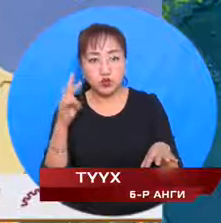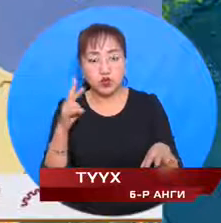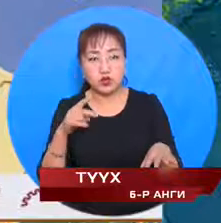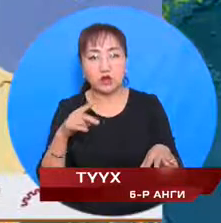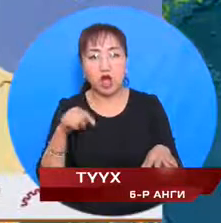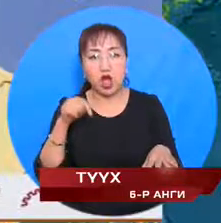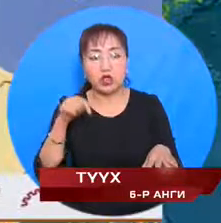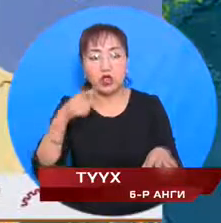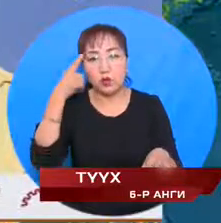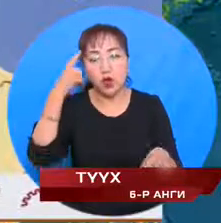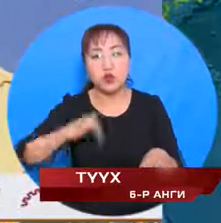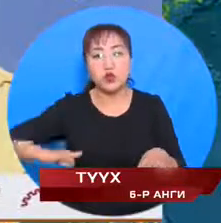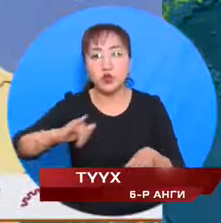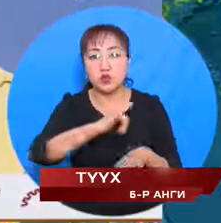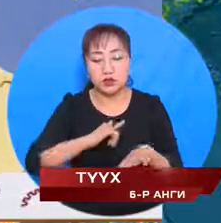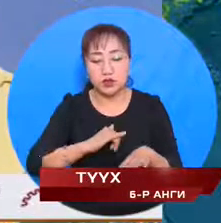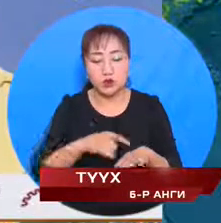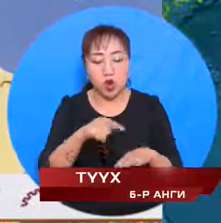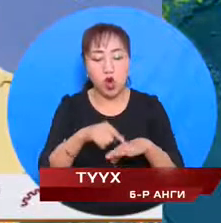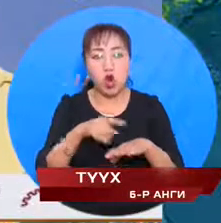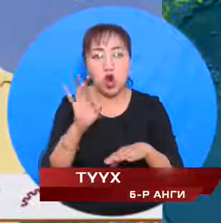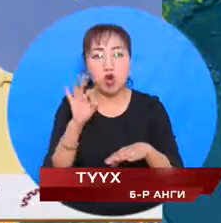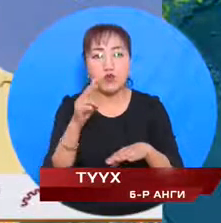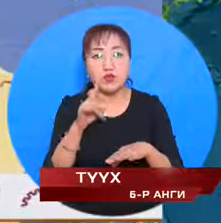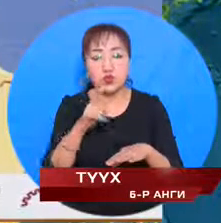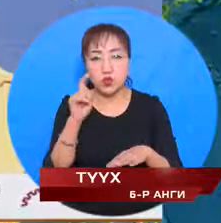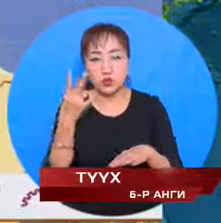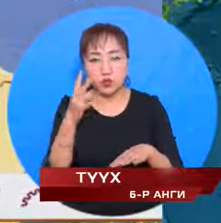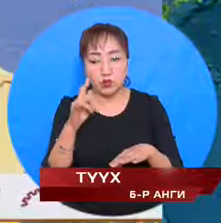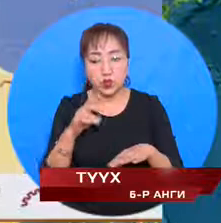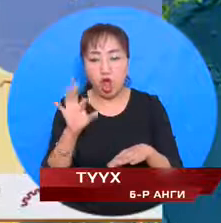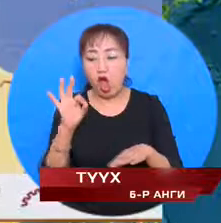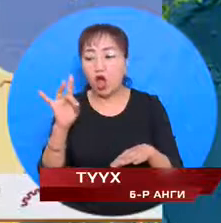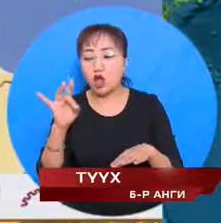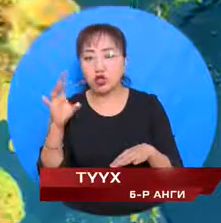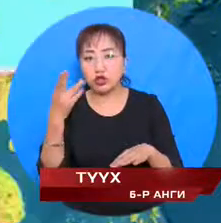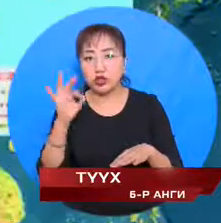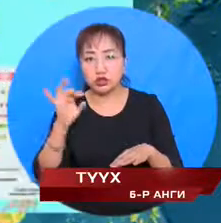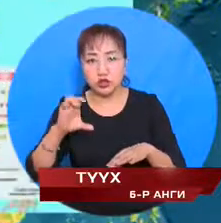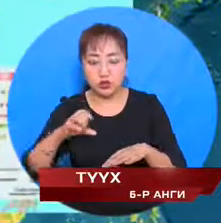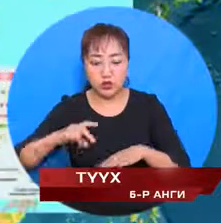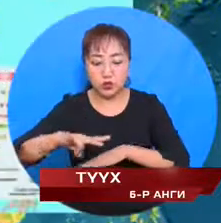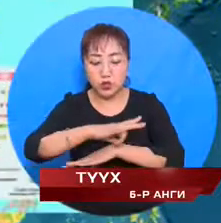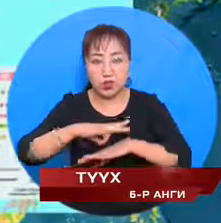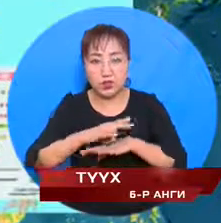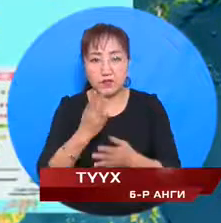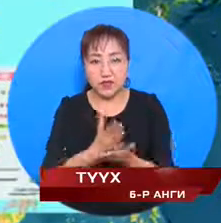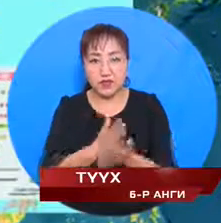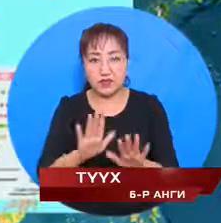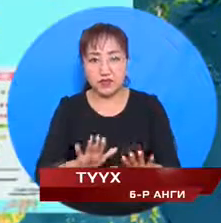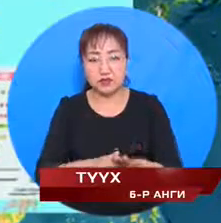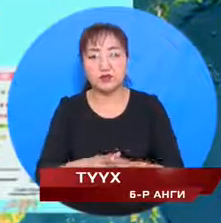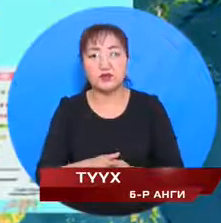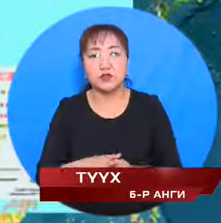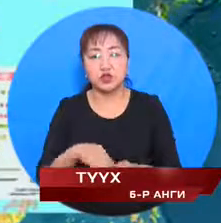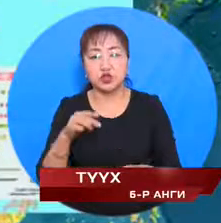одоогийн Монгол улсын хэмжээнд өмнөд хүннүүчүүд ордсын зүүн хэсэгт ноёрхлоо хадгалан үлдсэн байна. Төв Азийн бусад бүс